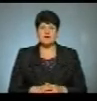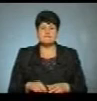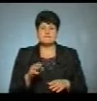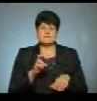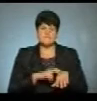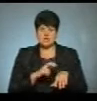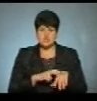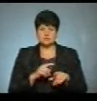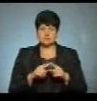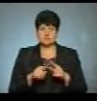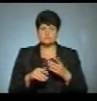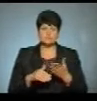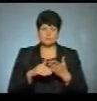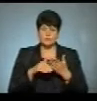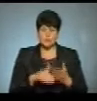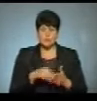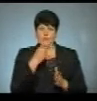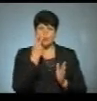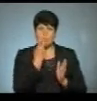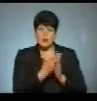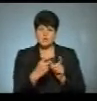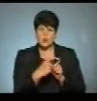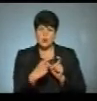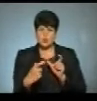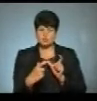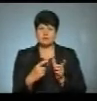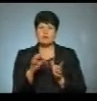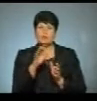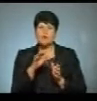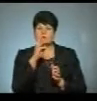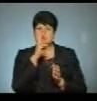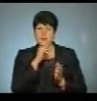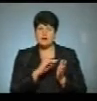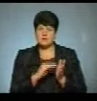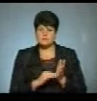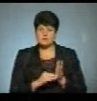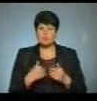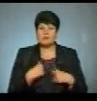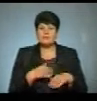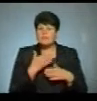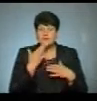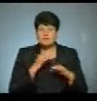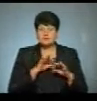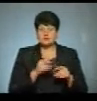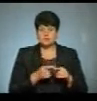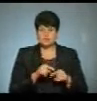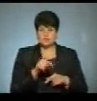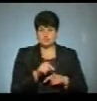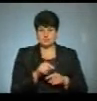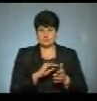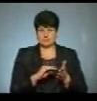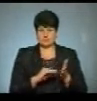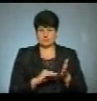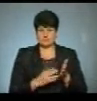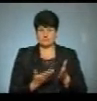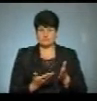номер 8 Людмила Іваськів показує роздруківку про заробітну плату. Коментарів до цієї роздруківки